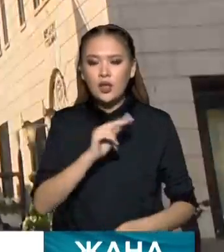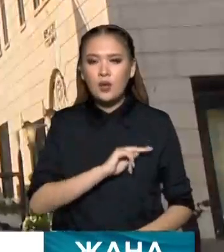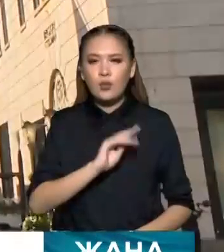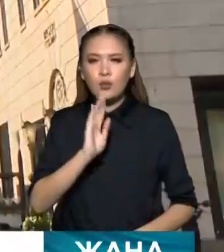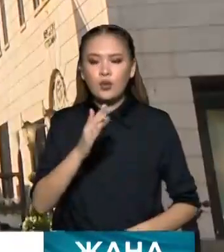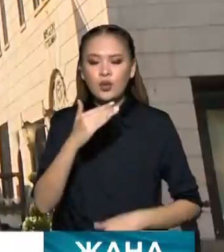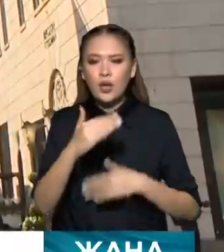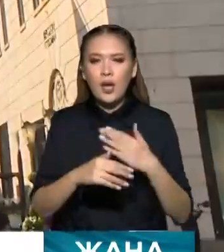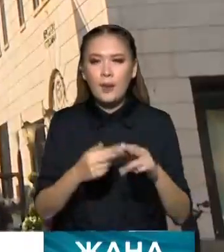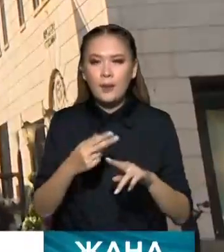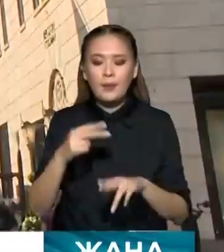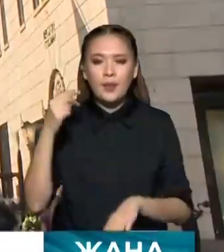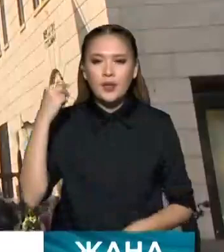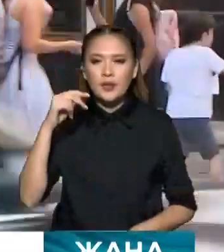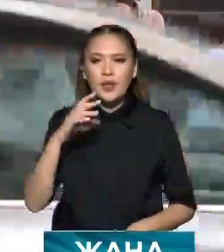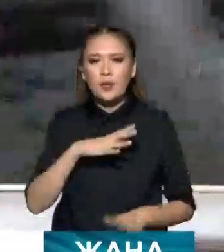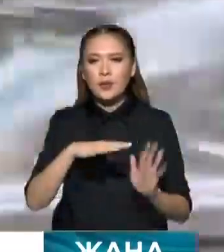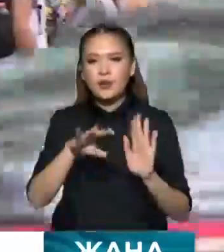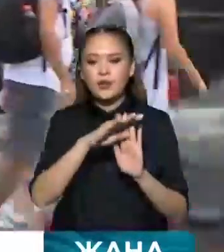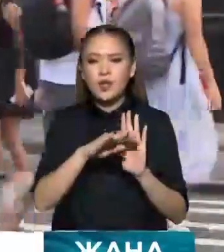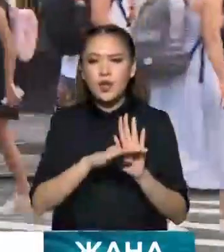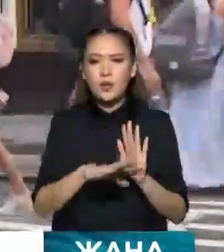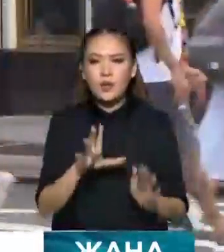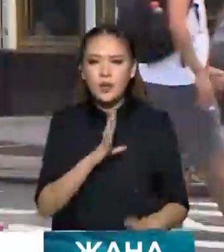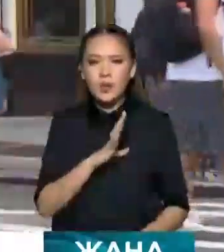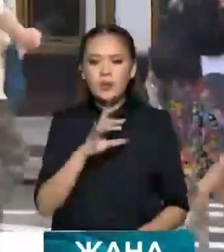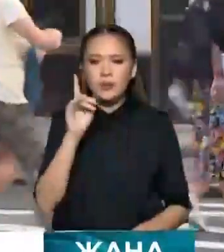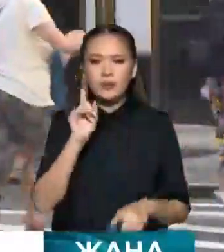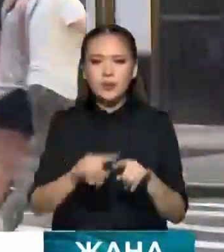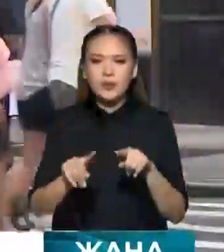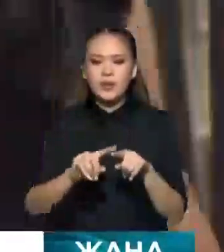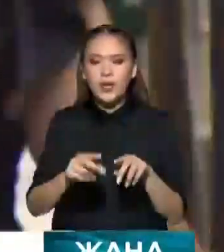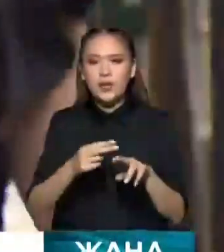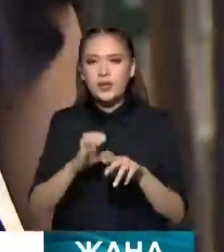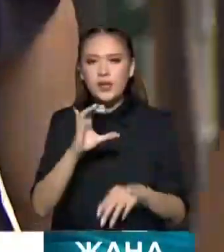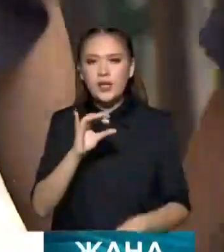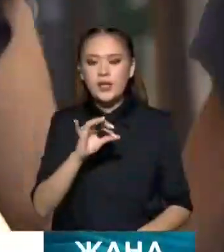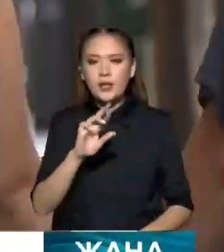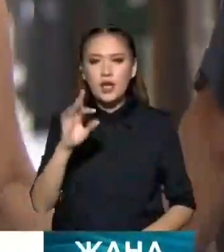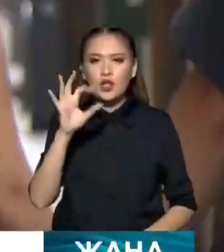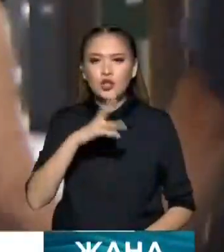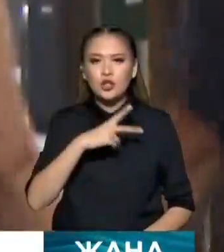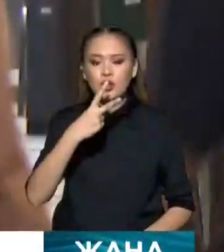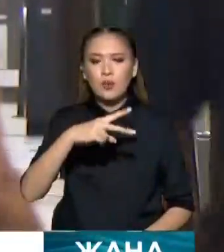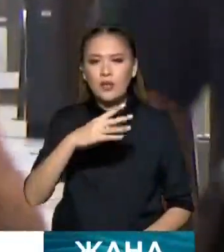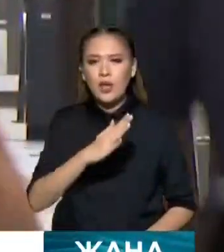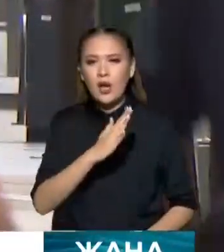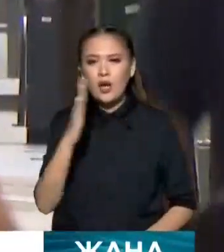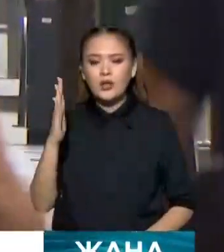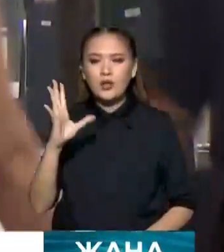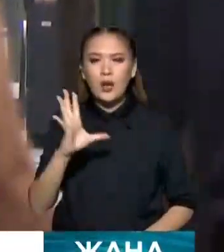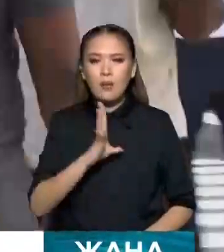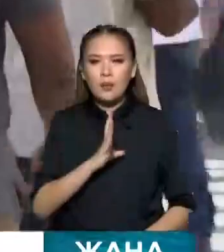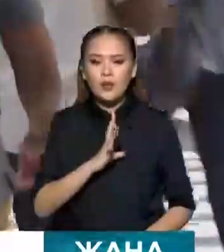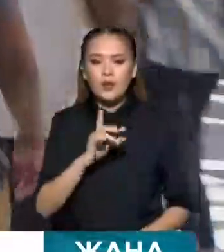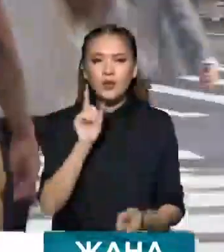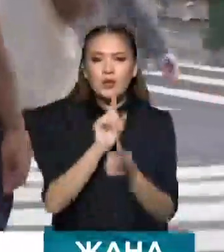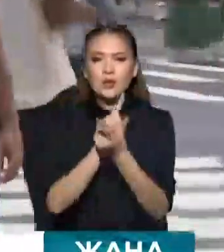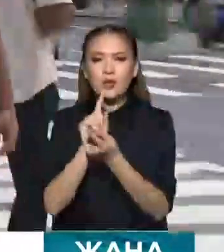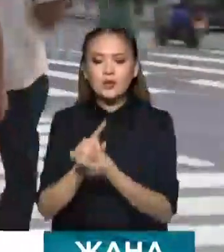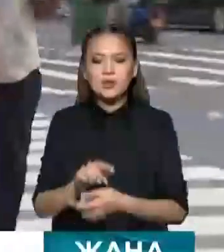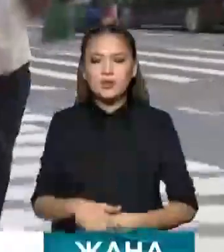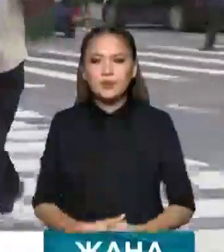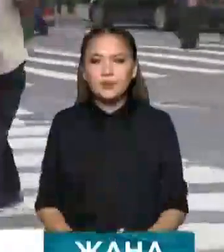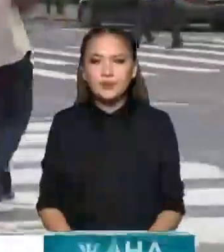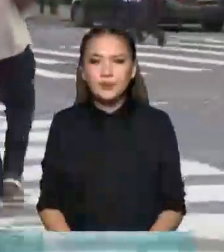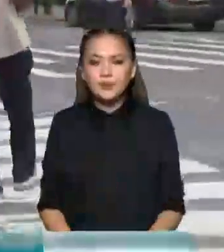Бұл күні мемлекет басшысының жұмыс кестесі тым тығыз болды. Ассамблея сессиясына дейін тағы 20-дан аса жекелеген кездесу өткізді. Шынар Асанқызы,